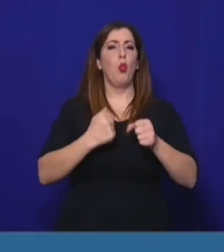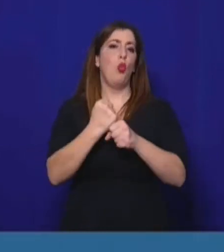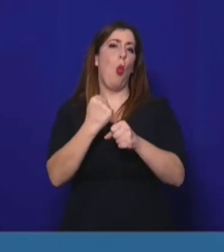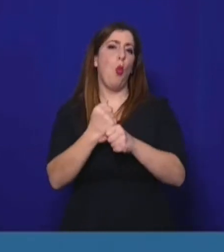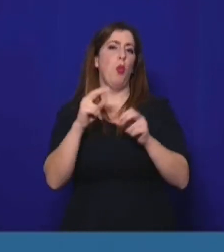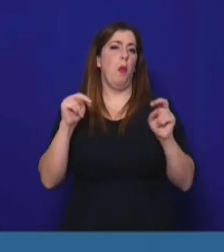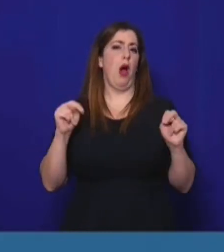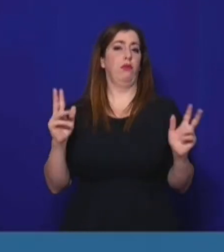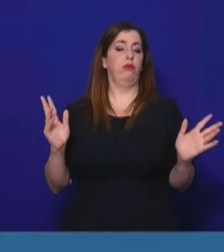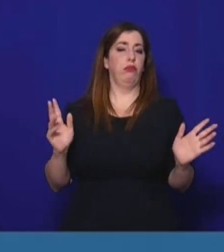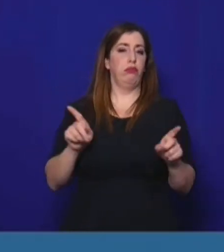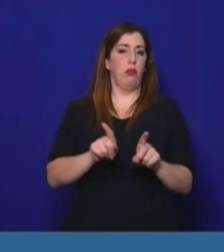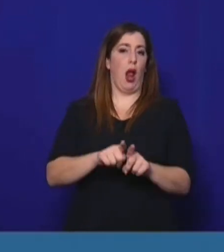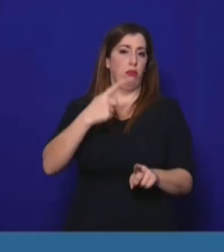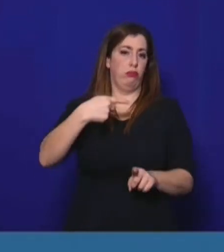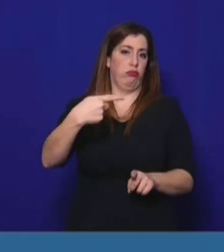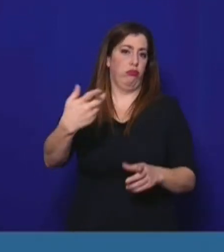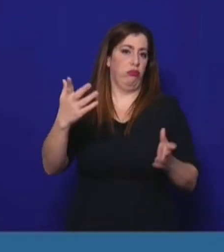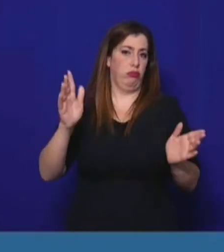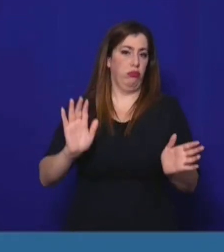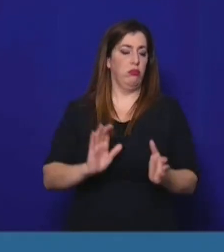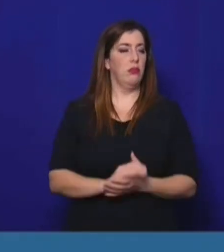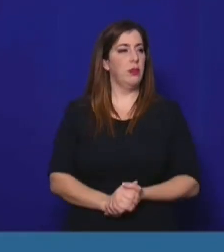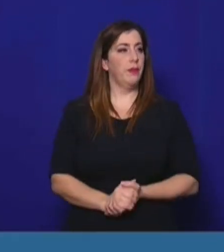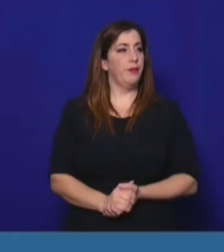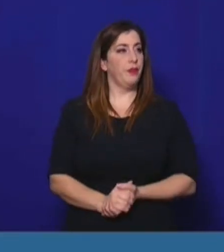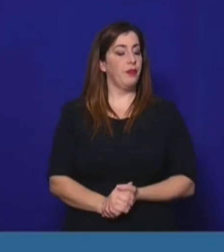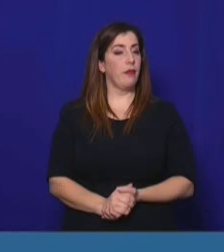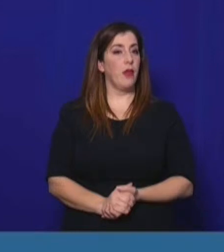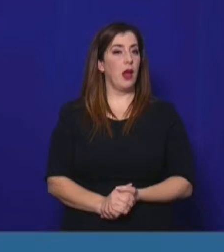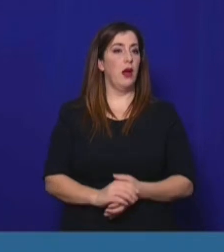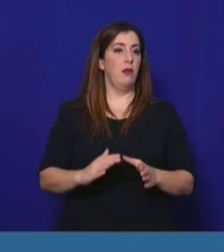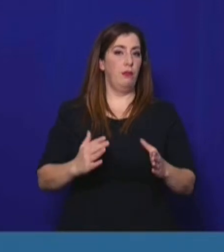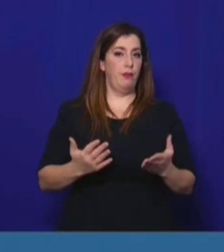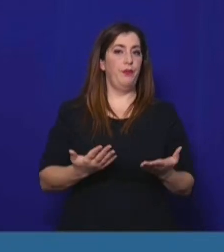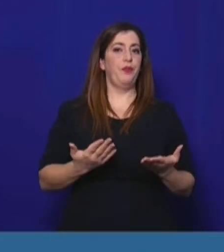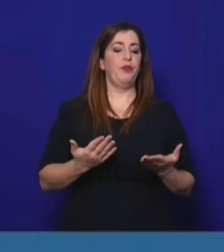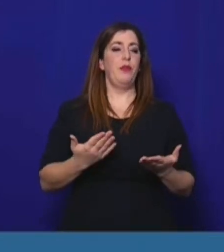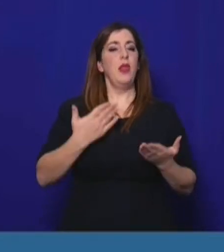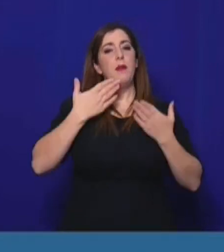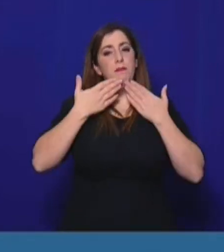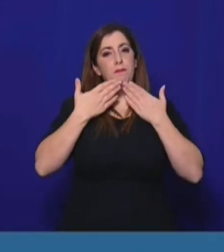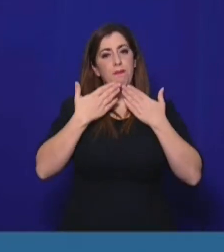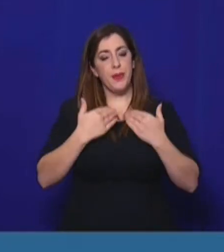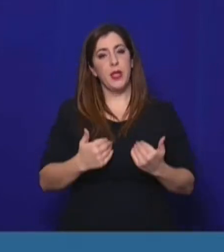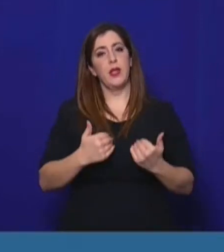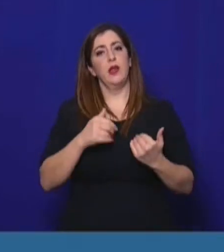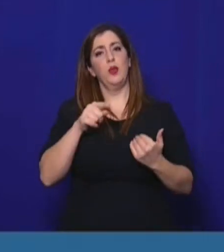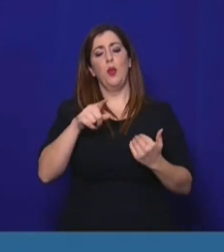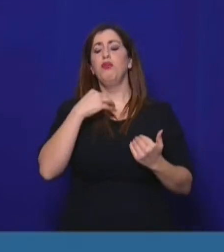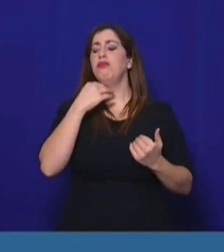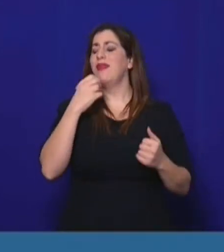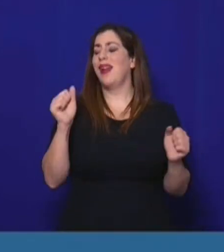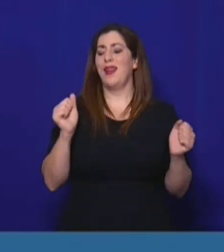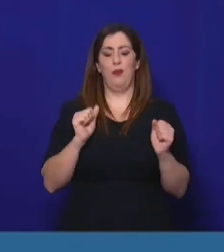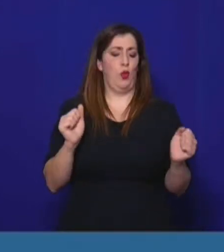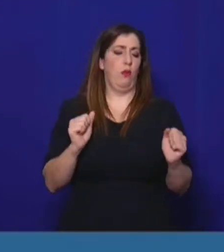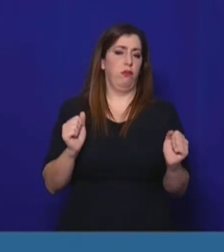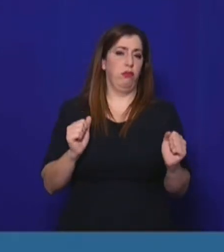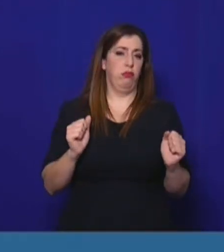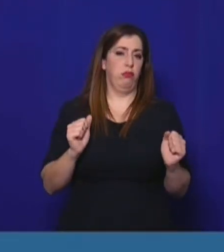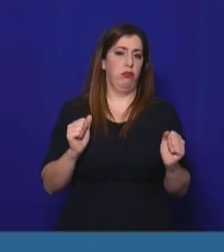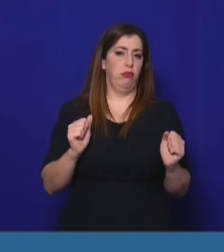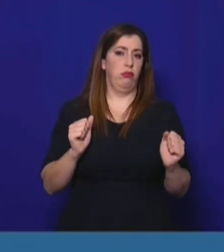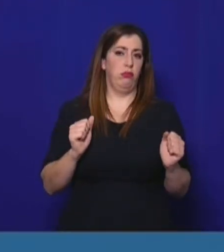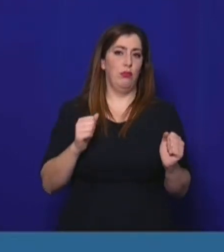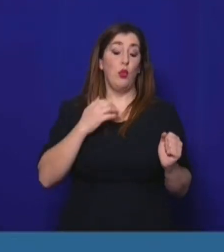tagħhom kemm dik il-ġurnata kif ukoll għadha u fil-ġranet ta' wara. Allura nappellaw lill-pubbliku biex propju ma nibżgħux